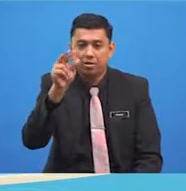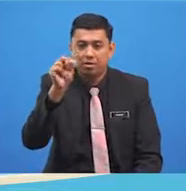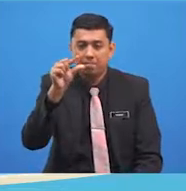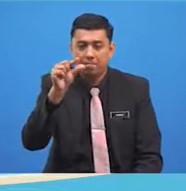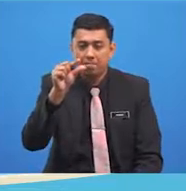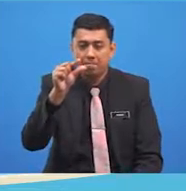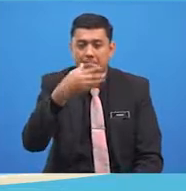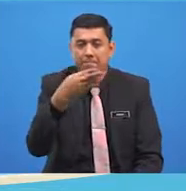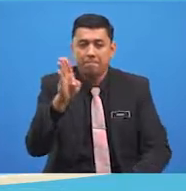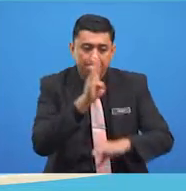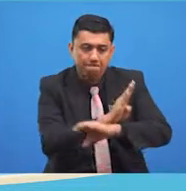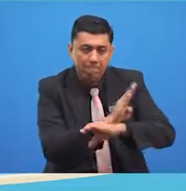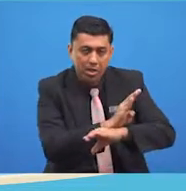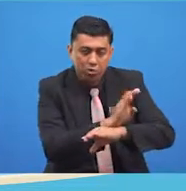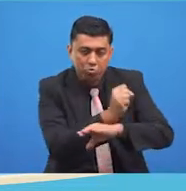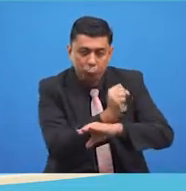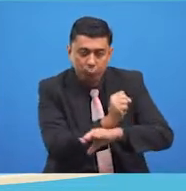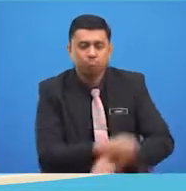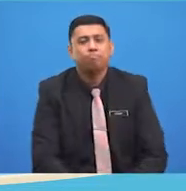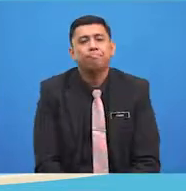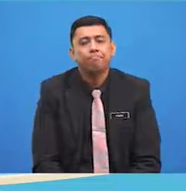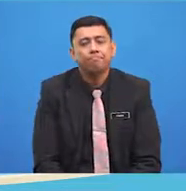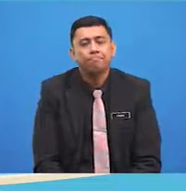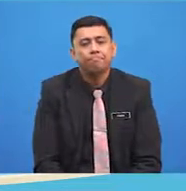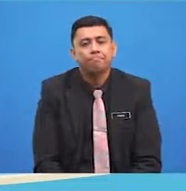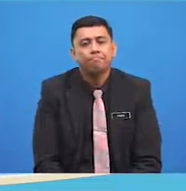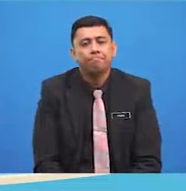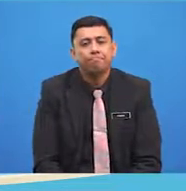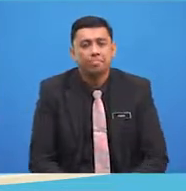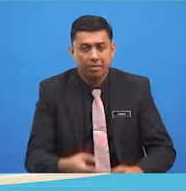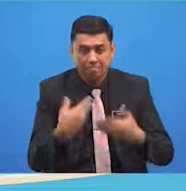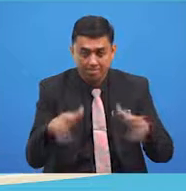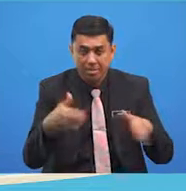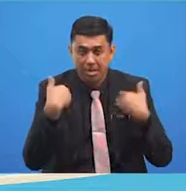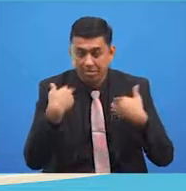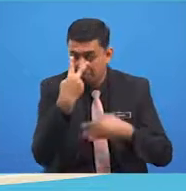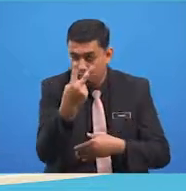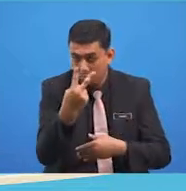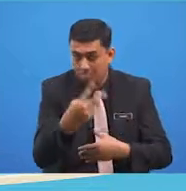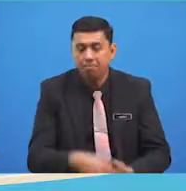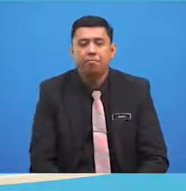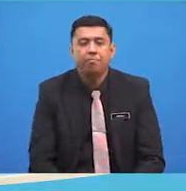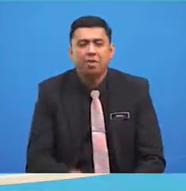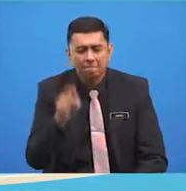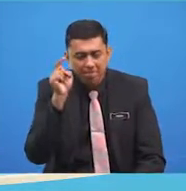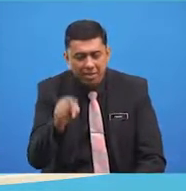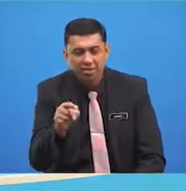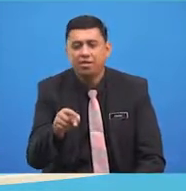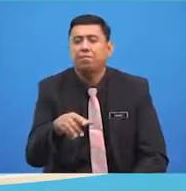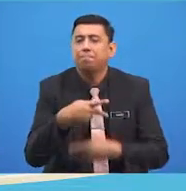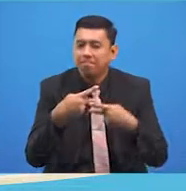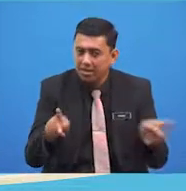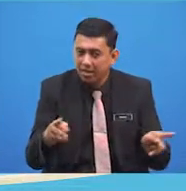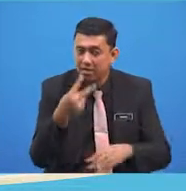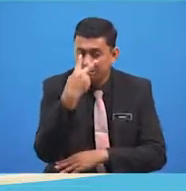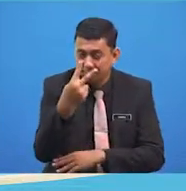ditayangkan. Paparan menunjukkan tentang arang batu. Pernah lihat arang batu, murid-murid? Mesti pernah lihat kan,